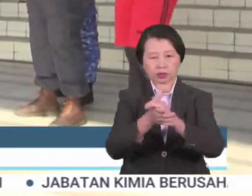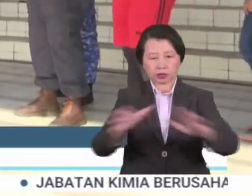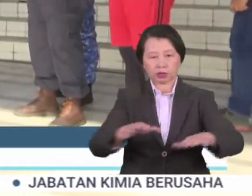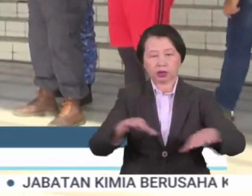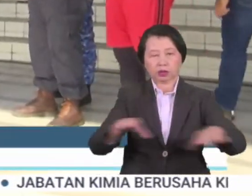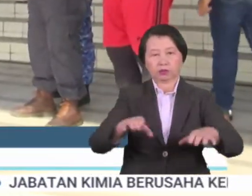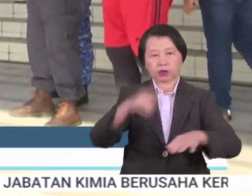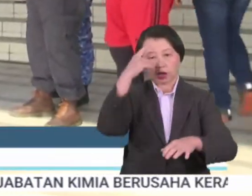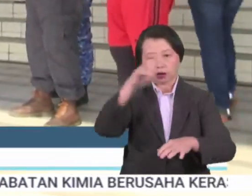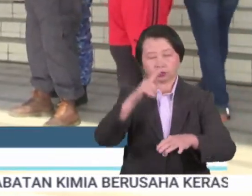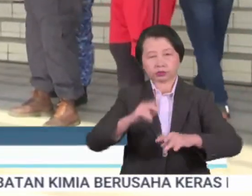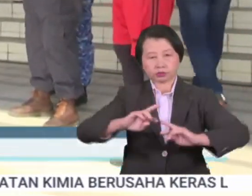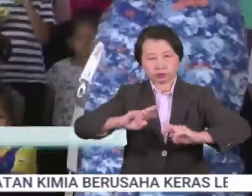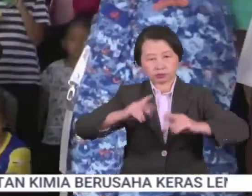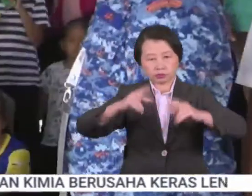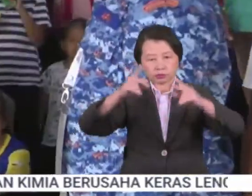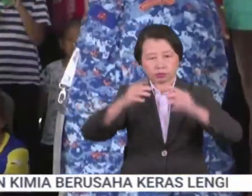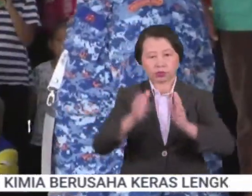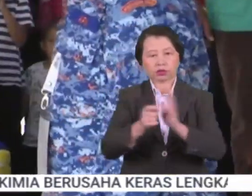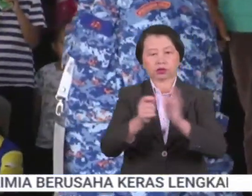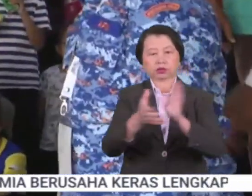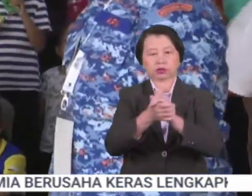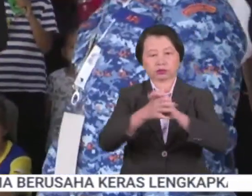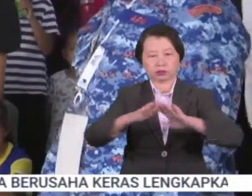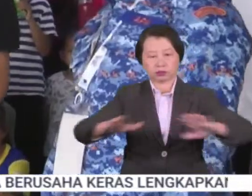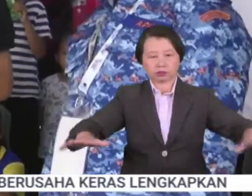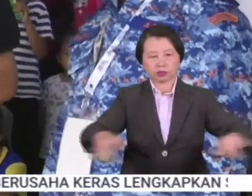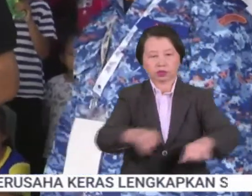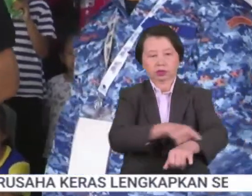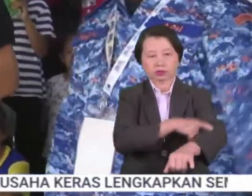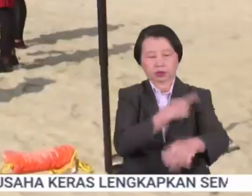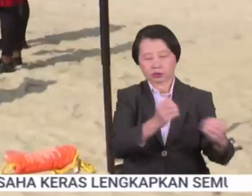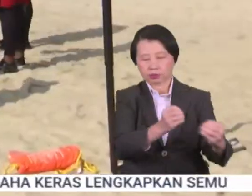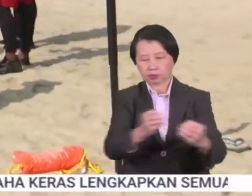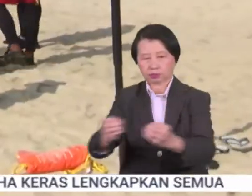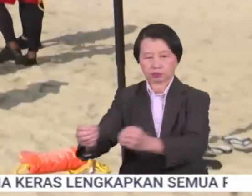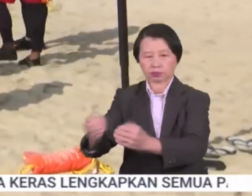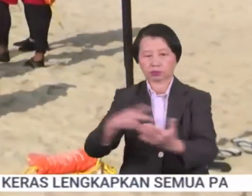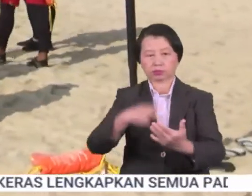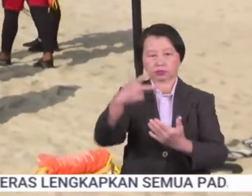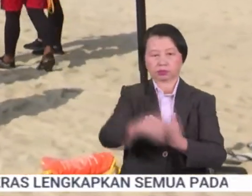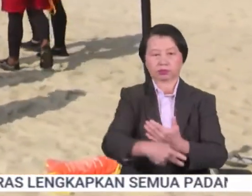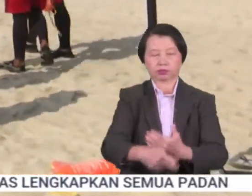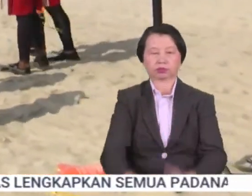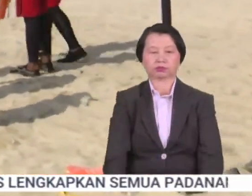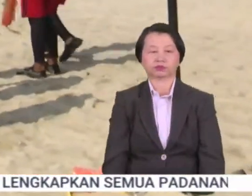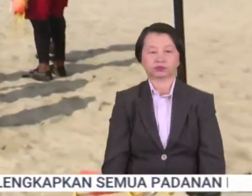dibuat bagi mempertingkatkan keselamatan sepanjang penganjuran program